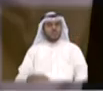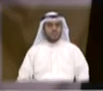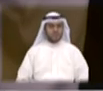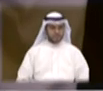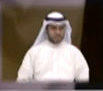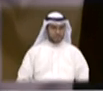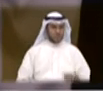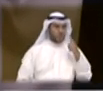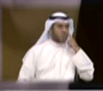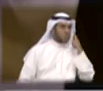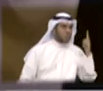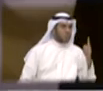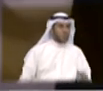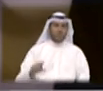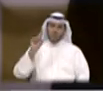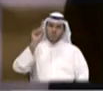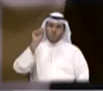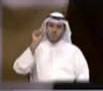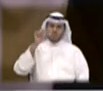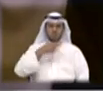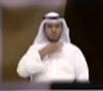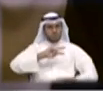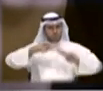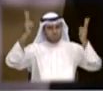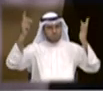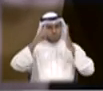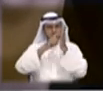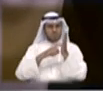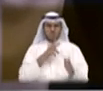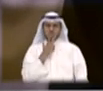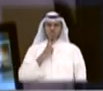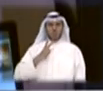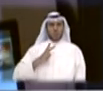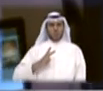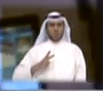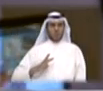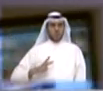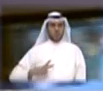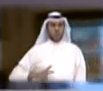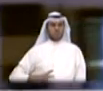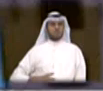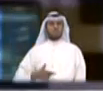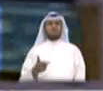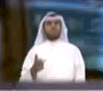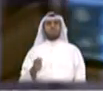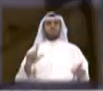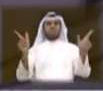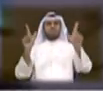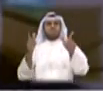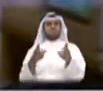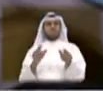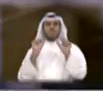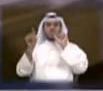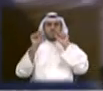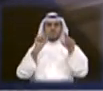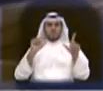الأسطول. وتتميز هذه الطائرات الجديدة بأحدث أنظمة الراحة والترفيه للمسافر، التي تشمل توفير خدمات